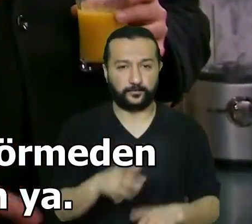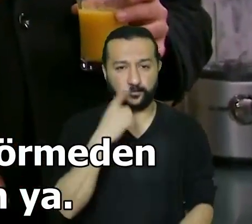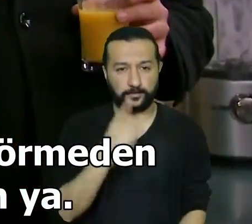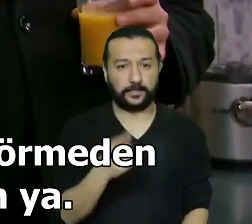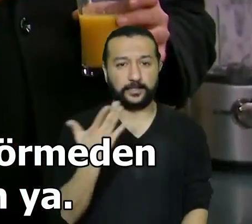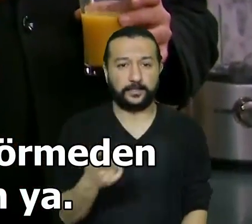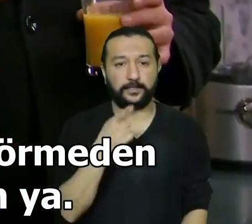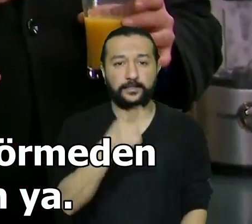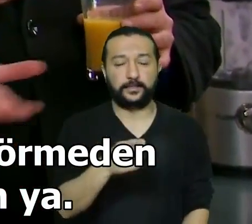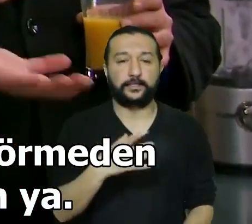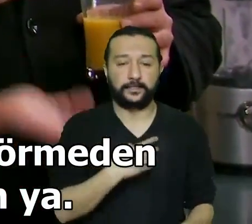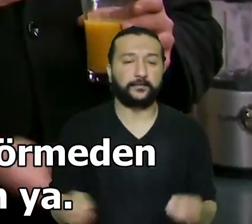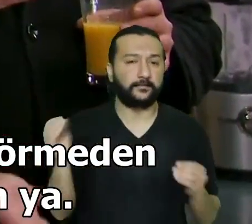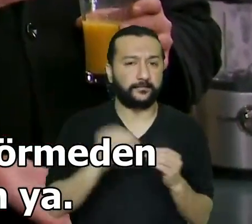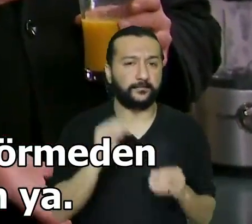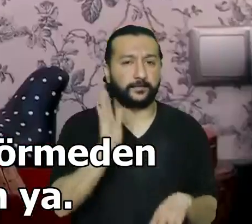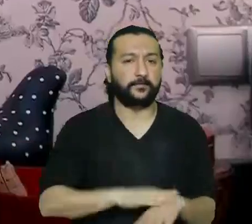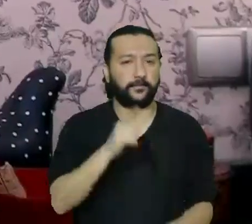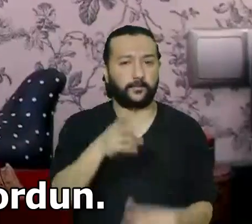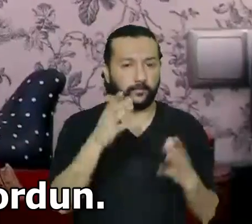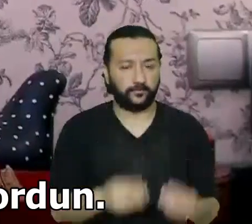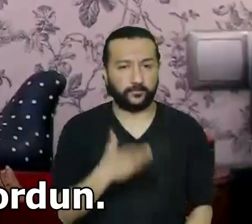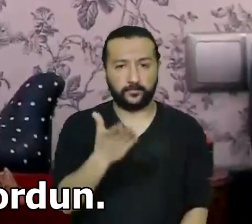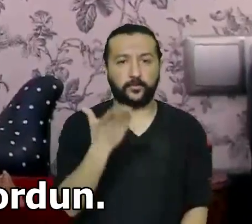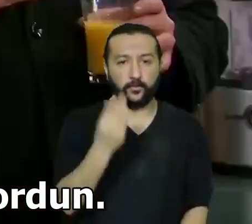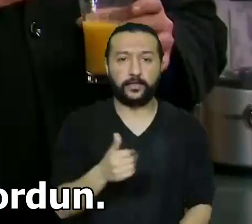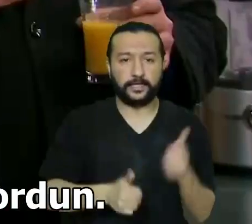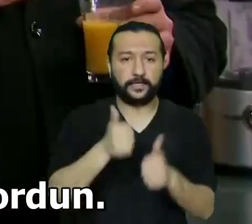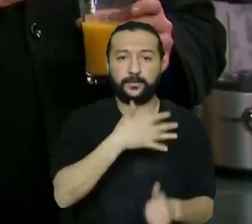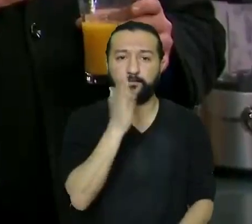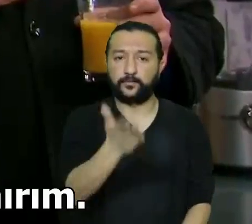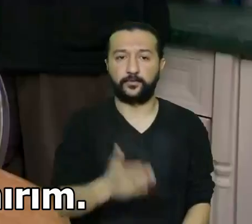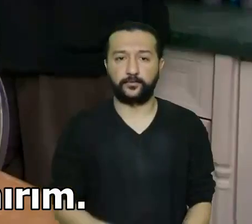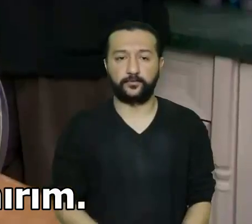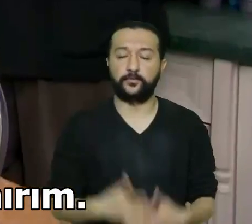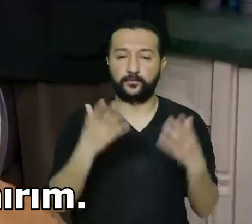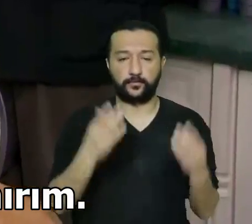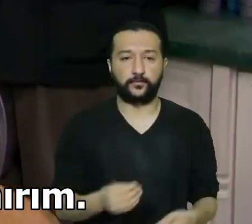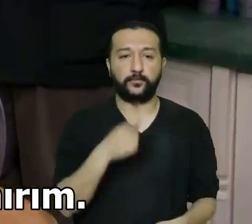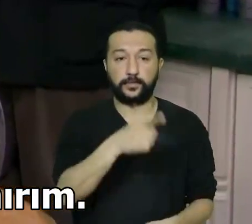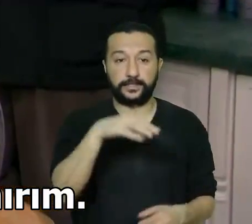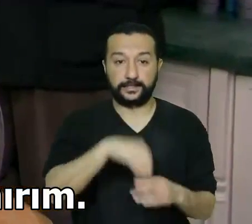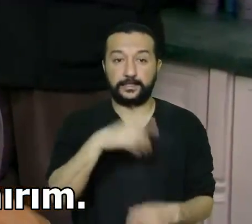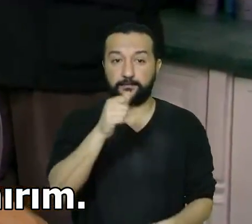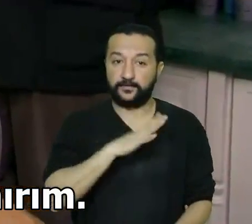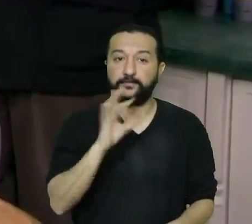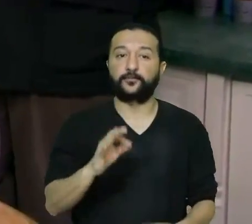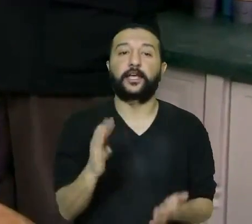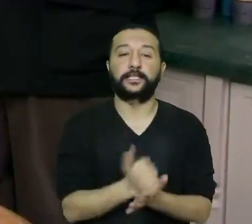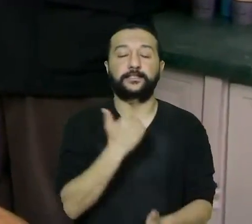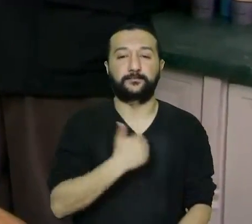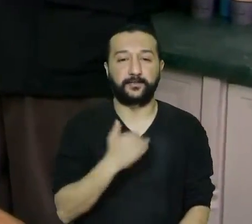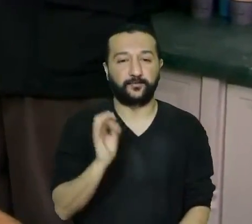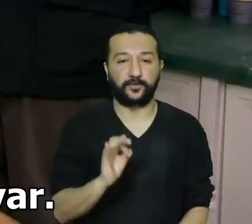bakalım ya, daha dereye girmeden kendine kulvar beğeniyorsun ya. Ne yarışması olduğunu bilmiyordun. Olsun, ucunda para varsa ben kazanırım.